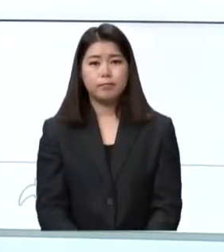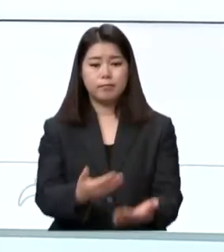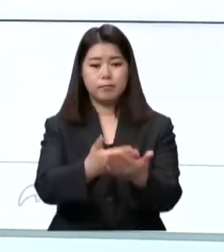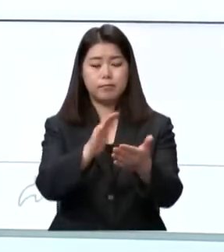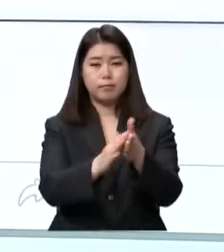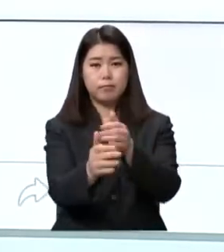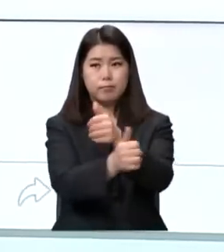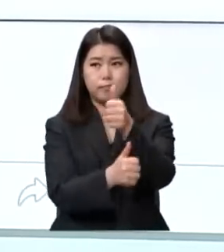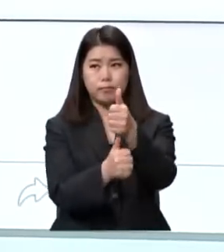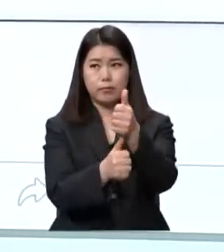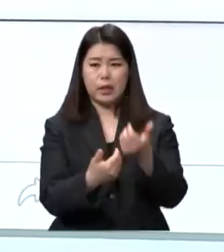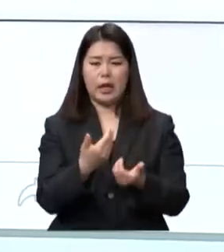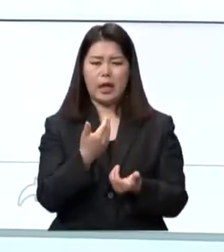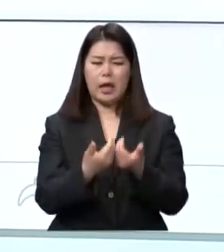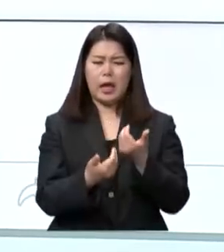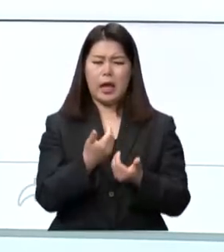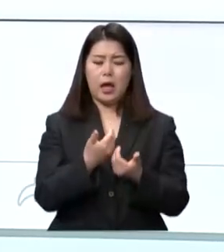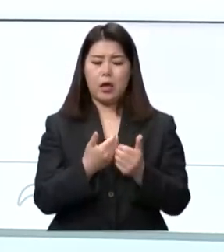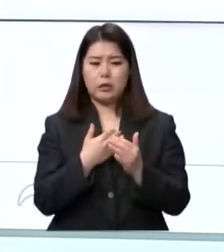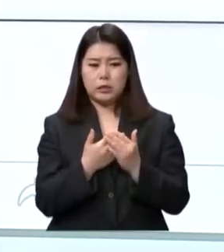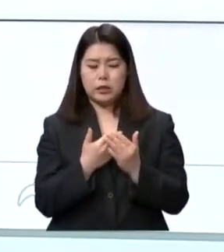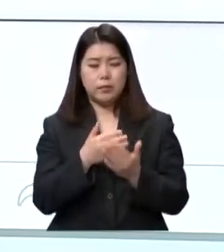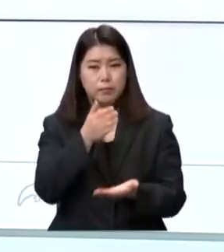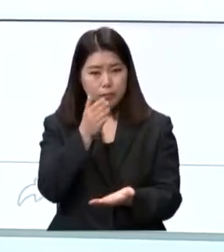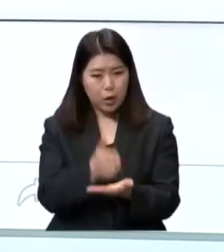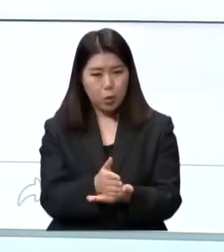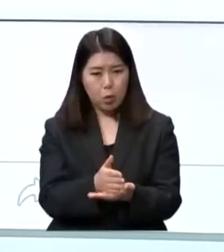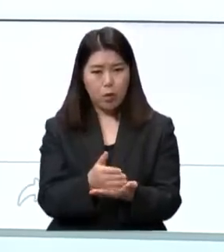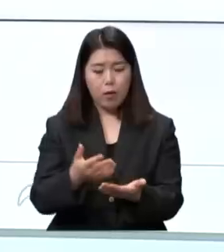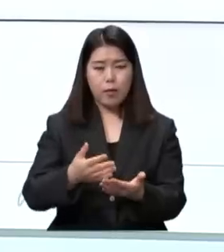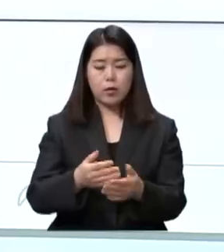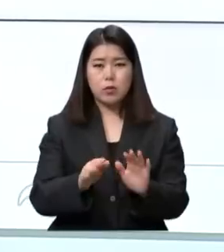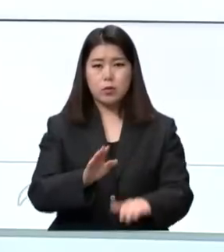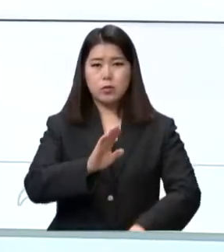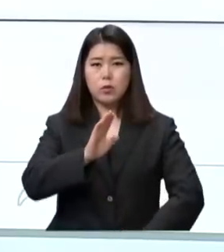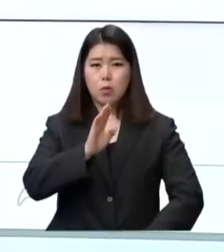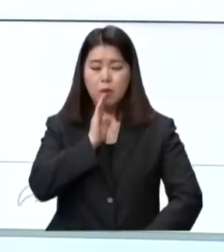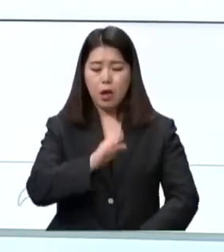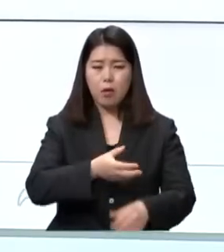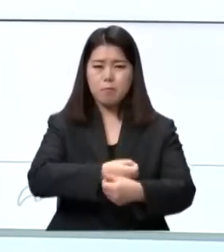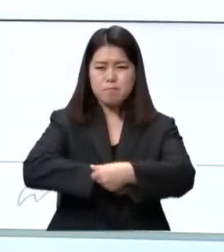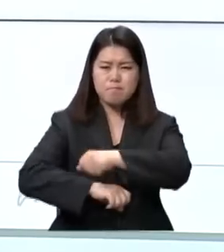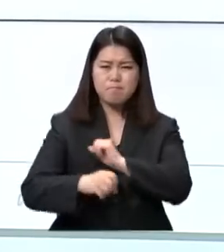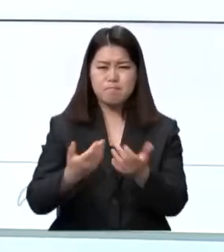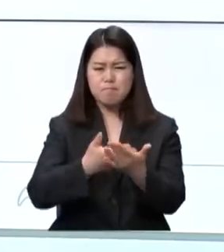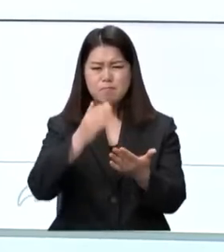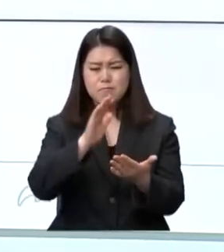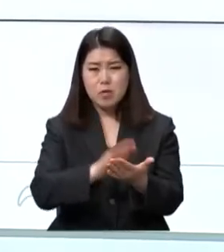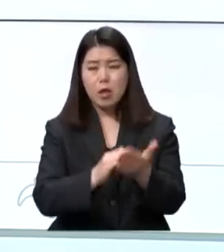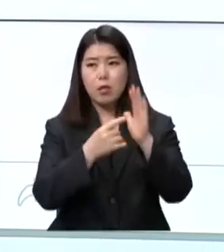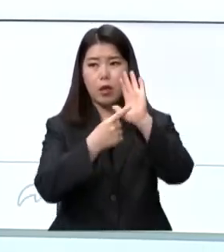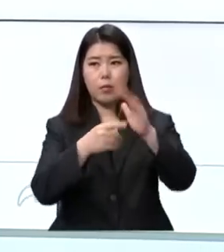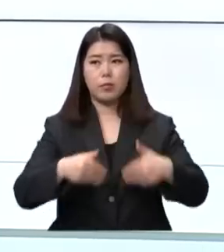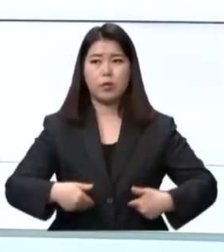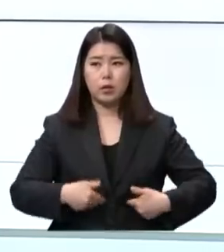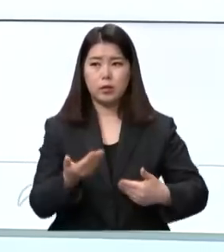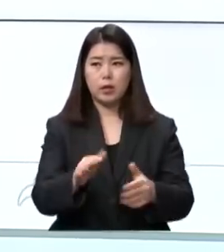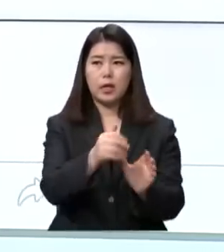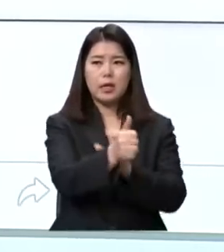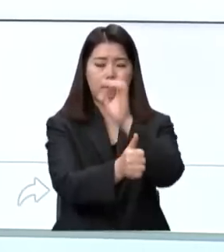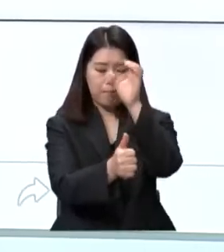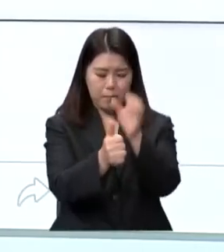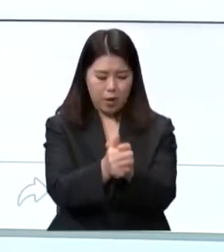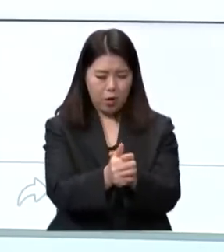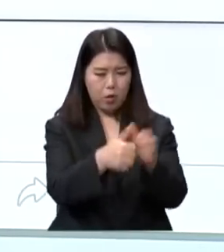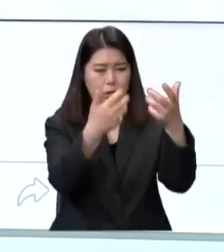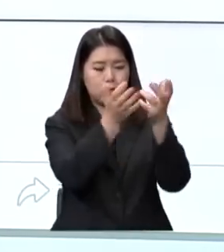혁신이는 갈등을 두려워하지 말고 과감한 혁신 책을 제시할 수 있게 꾸려 주길 바란다 다만 혁신이는 인명 당 지도부는